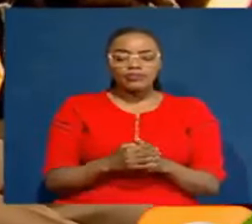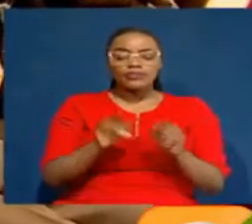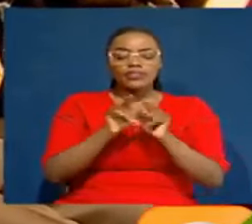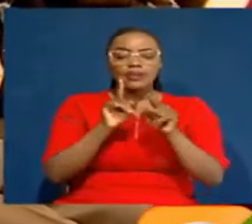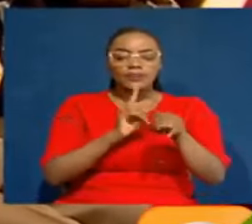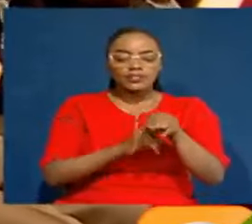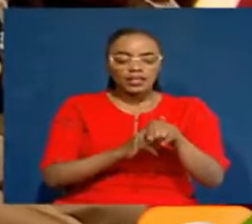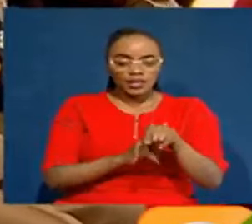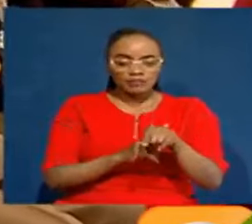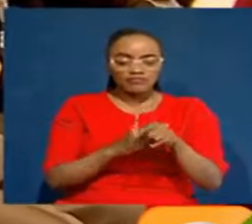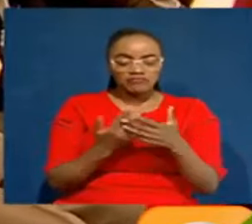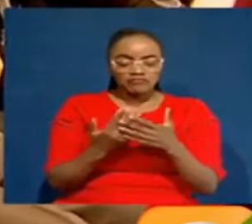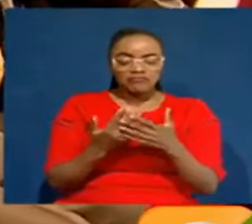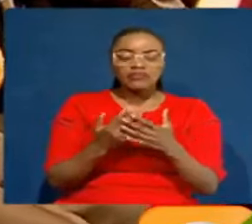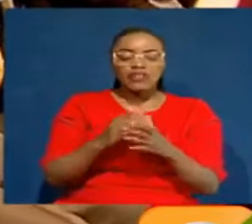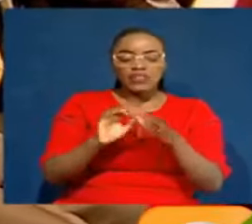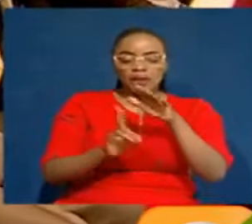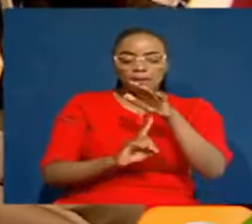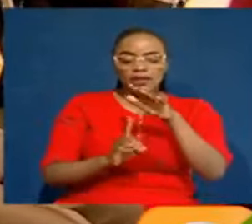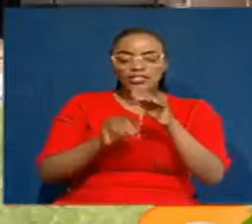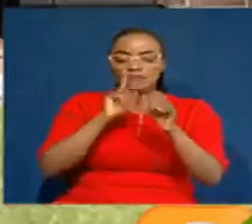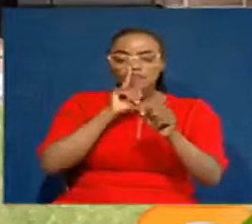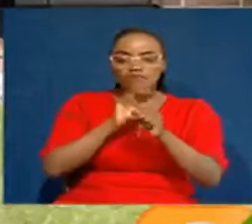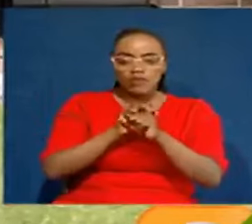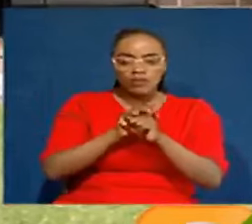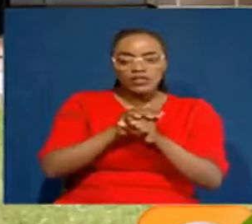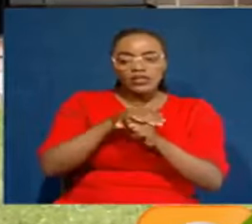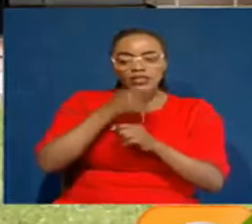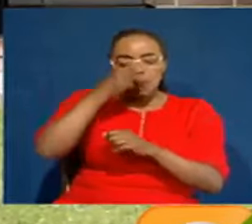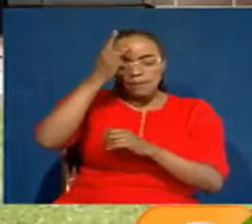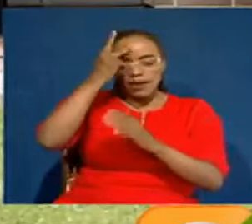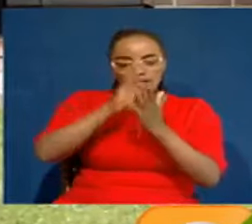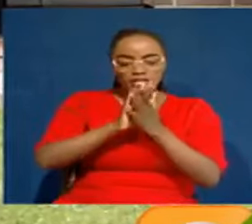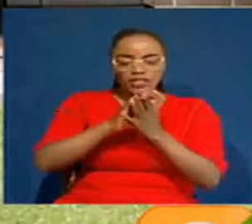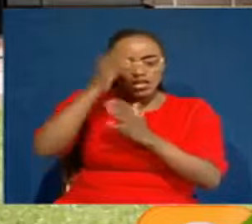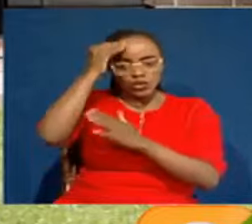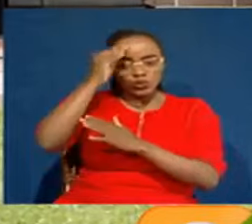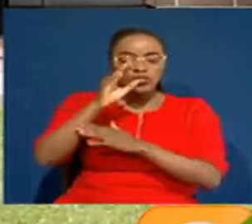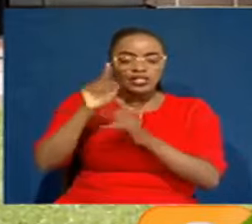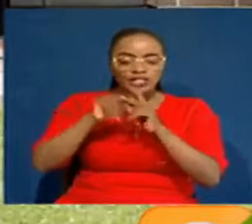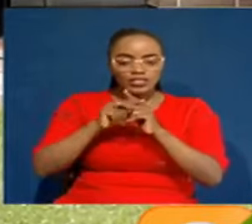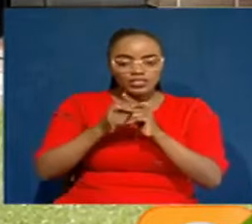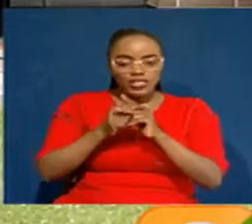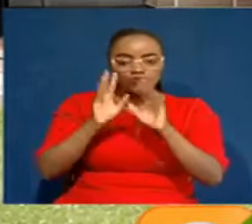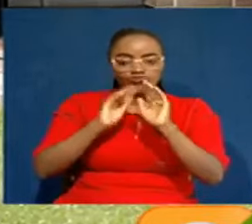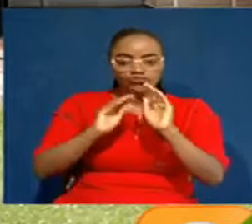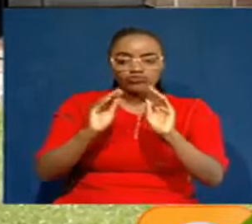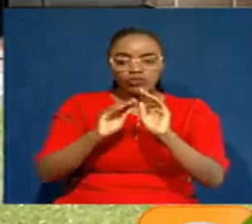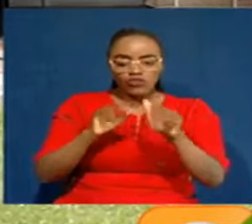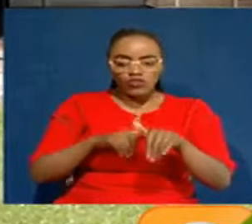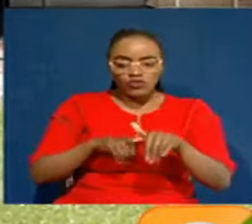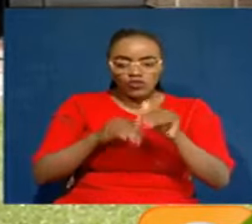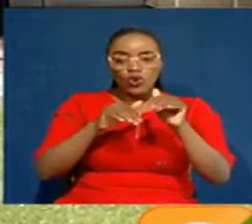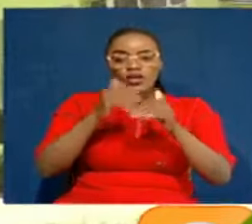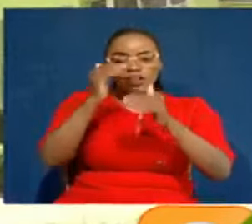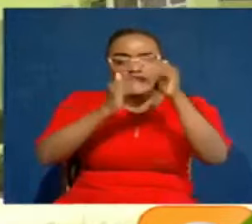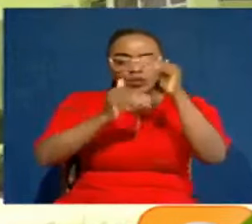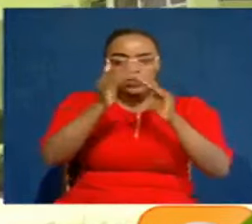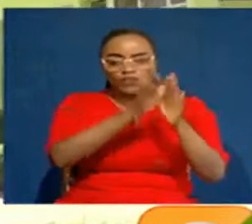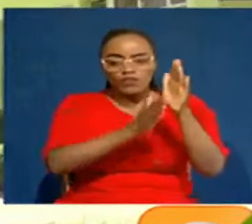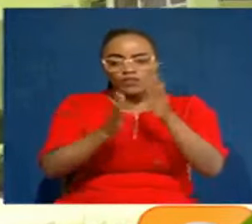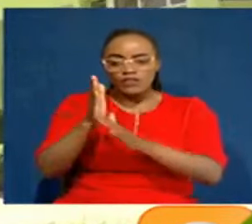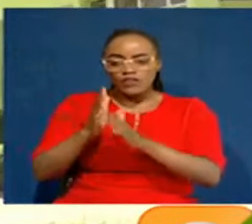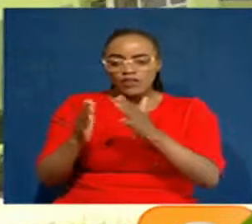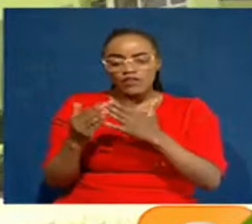Wakati huo huo, wizara inawahakikishia wanafunzi na wazazi kwamba masomo yataanza kulingana na ratiba ya vyuo vikuu kwa kuwa fedha